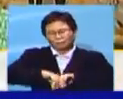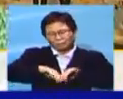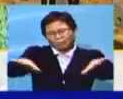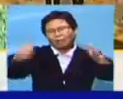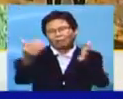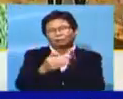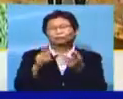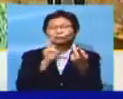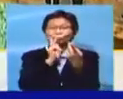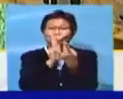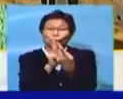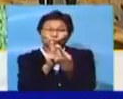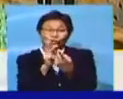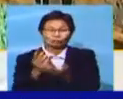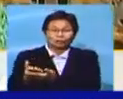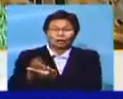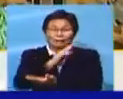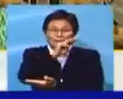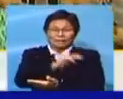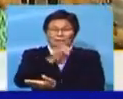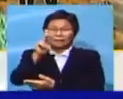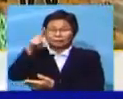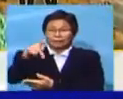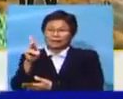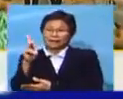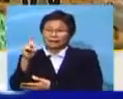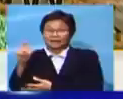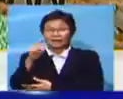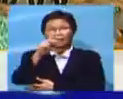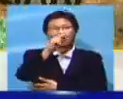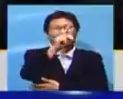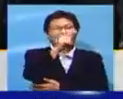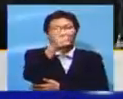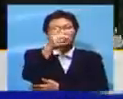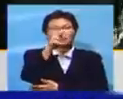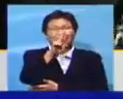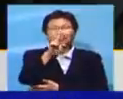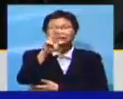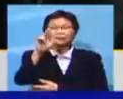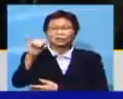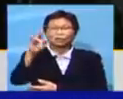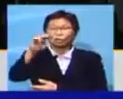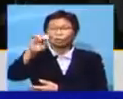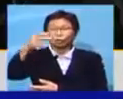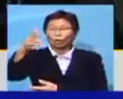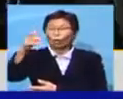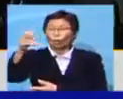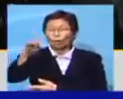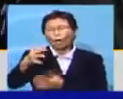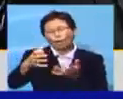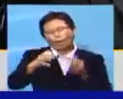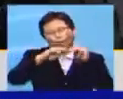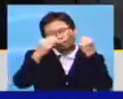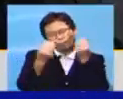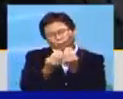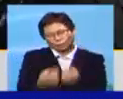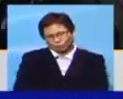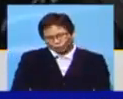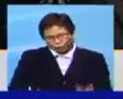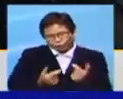I bersesuaian dengan sarana menteri kpkt Tan Sri n Omar yang menginginkan masyarakat hidup dalam keadaan